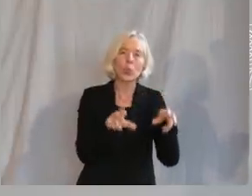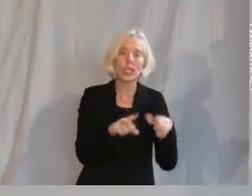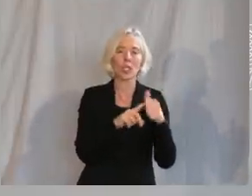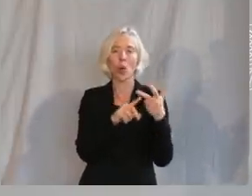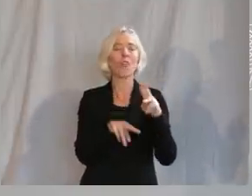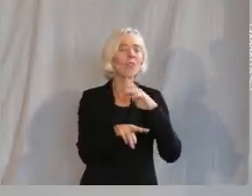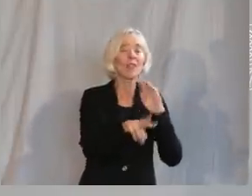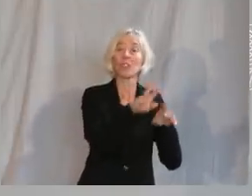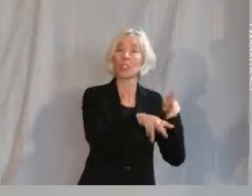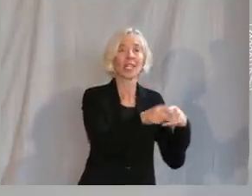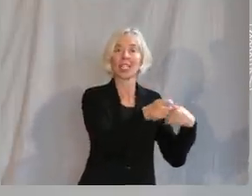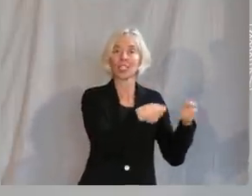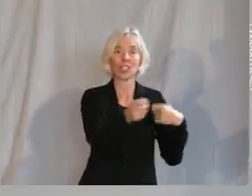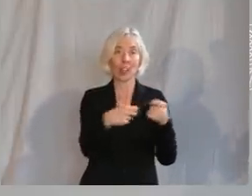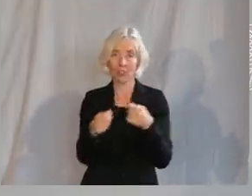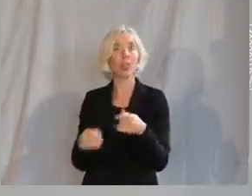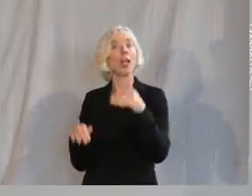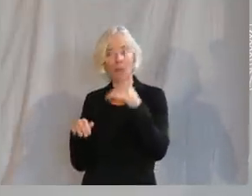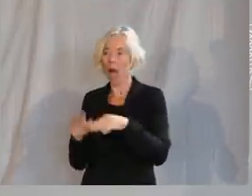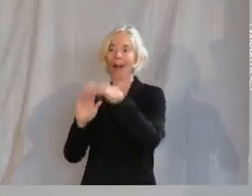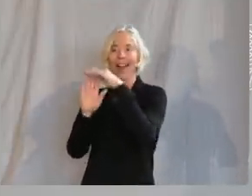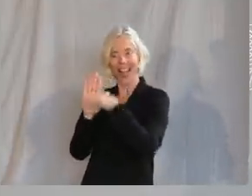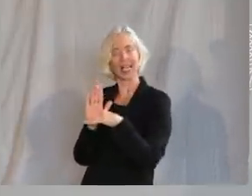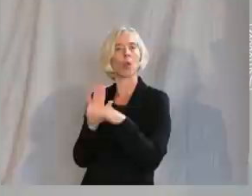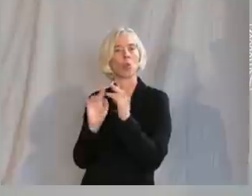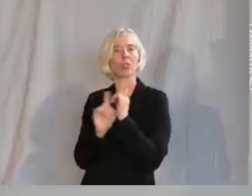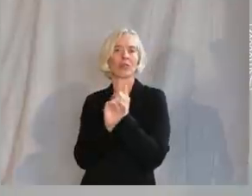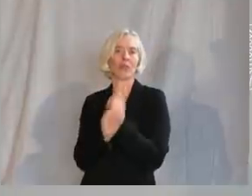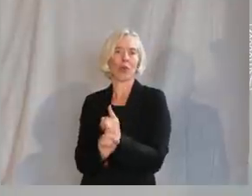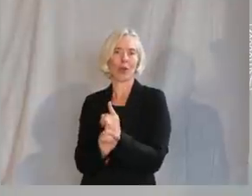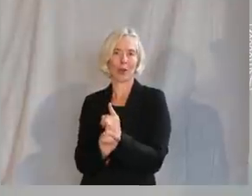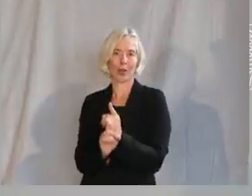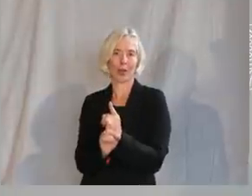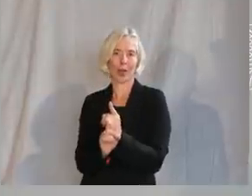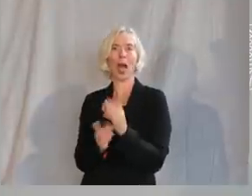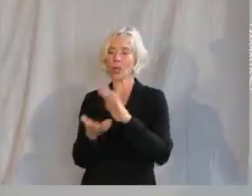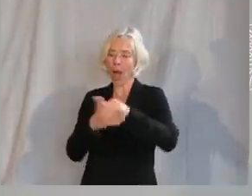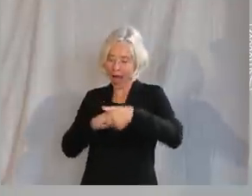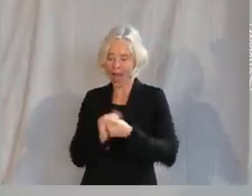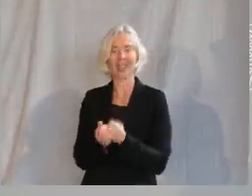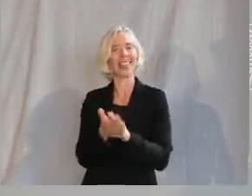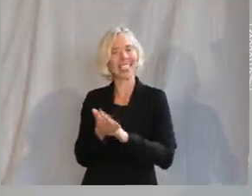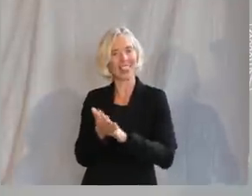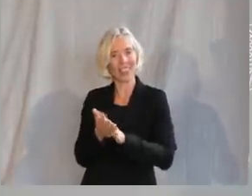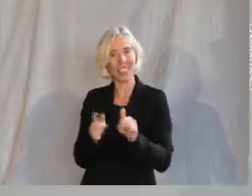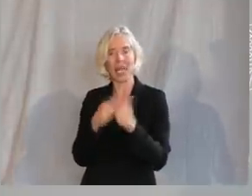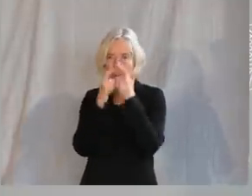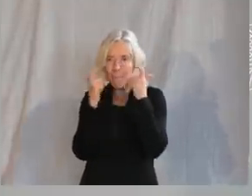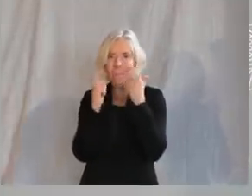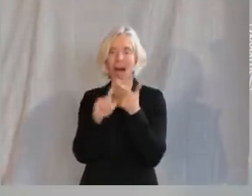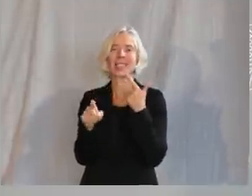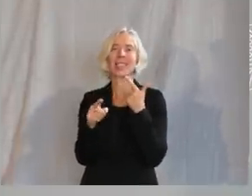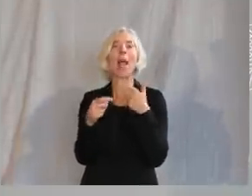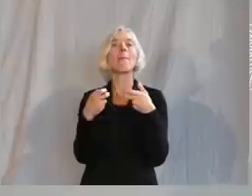Hygienevorschriften eingehalten werden. Es gibt Vorschriften dafür, angefangen mit Hände desinfizieren, Maske tragen, Plexiglasscheiben